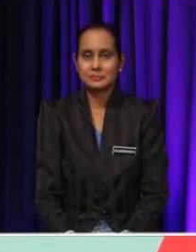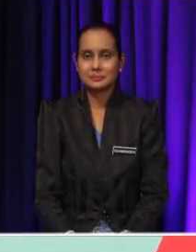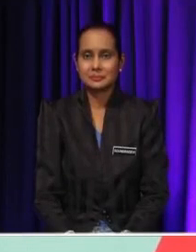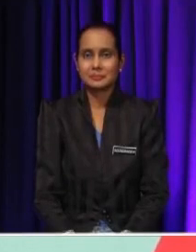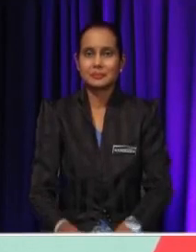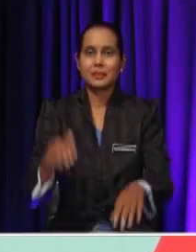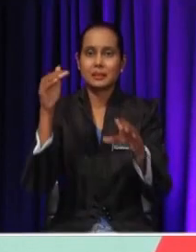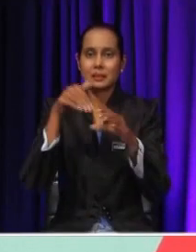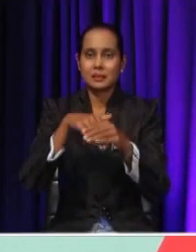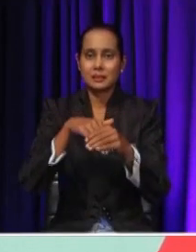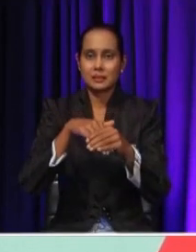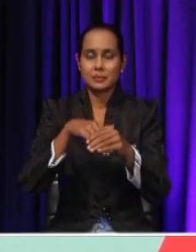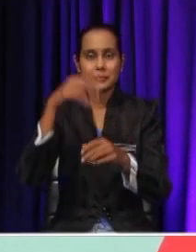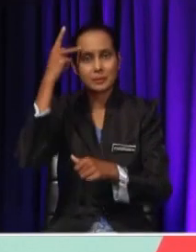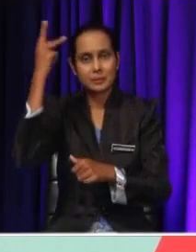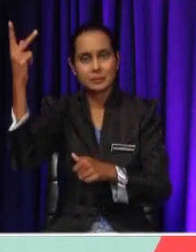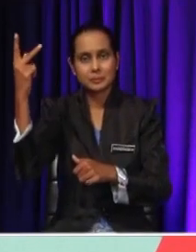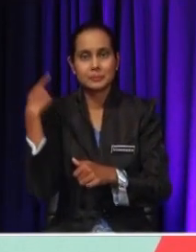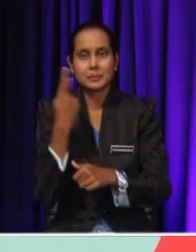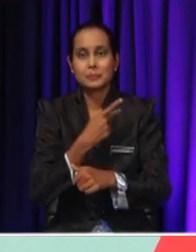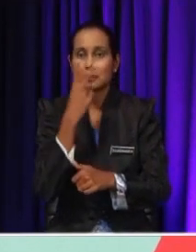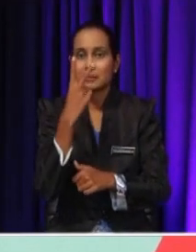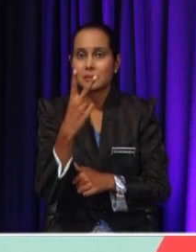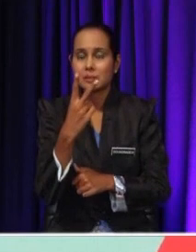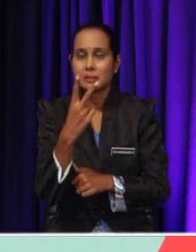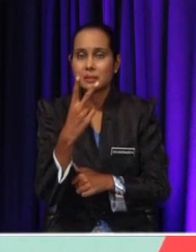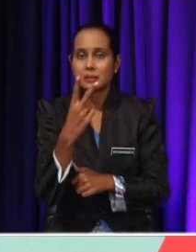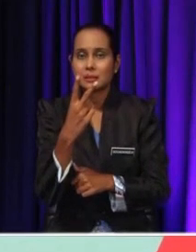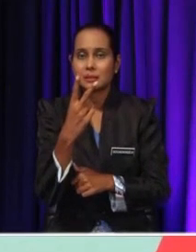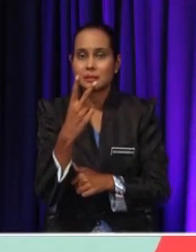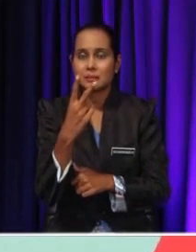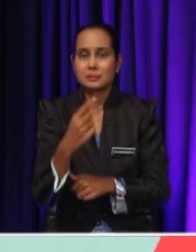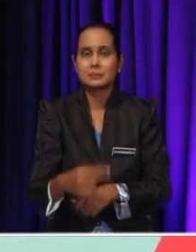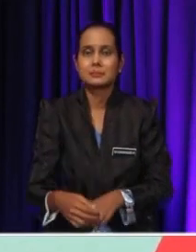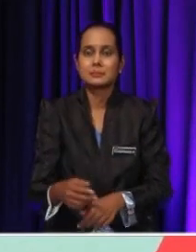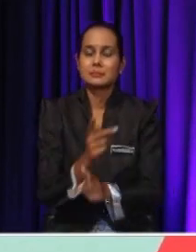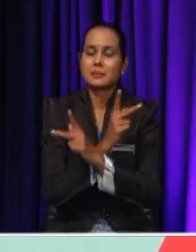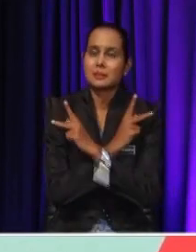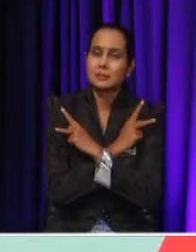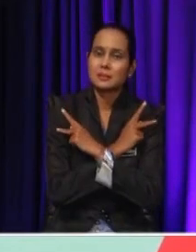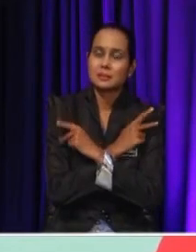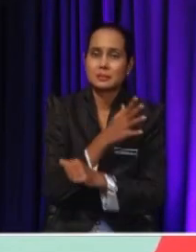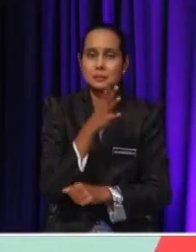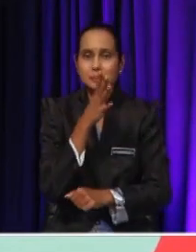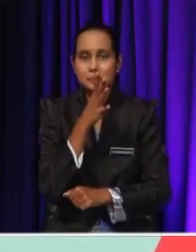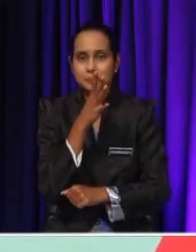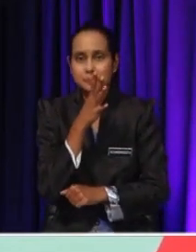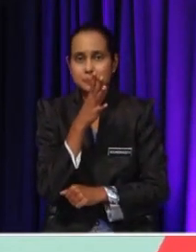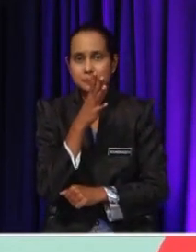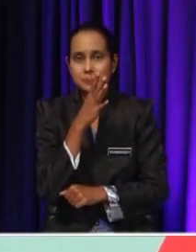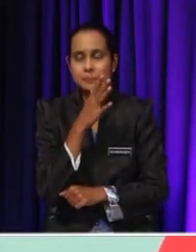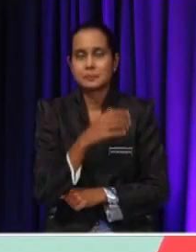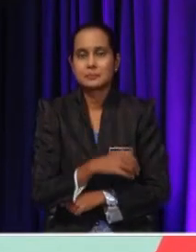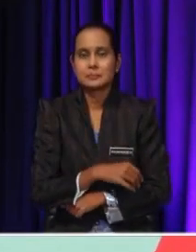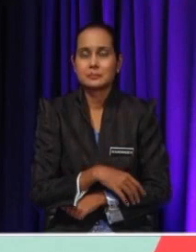dalam kenangan kami melihat mesra Kasih Bunda menatap sedang